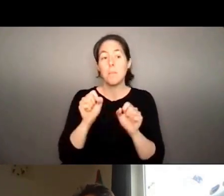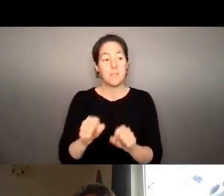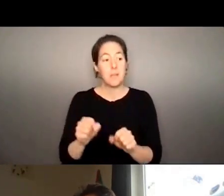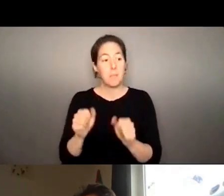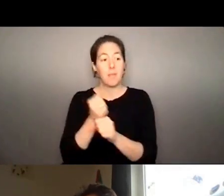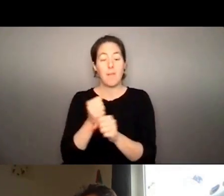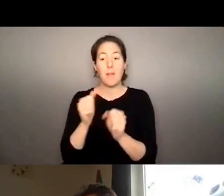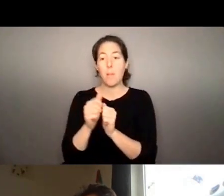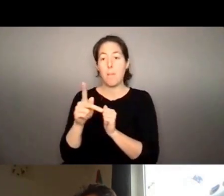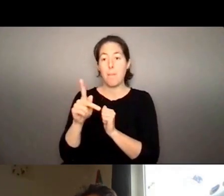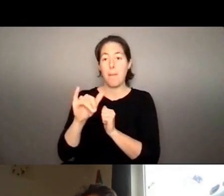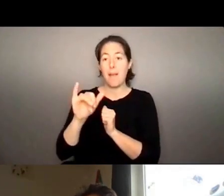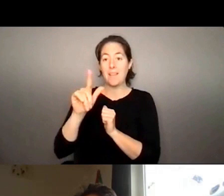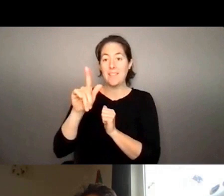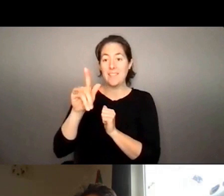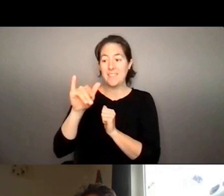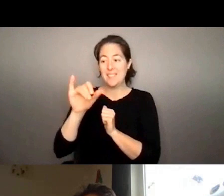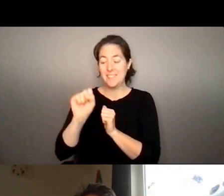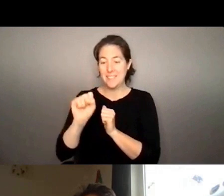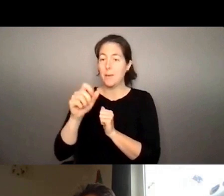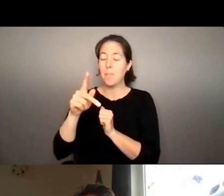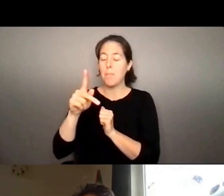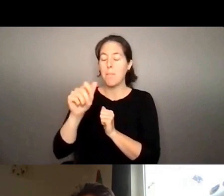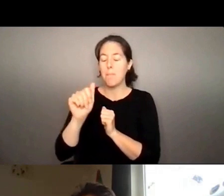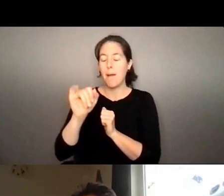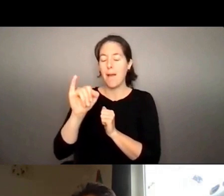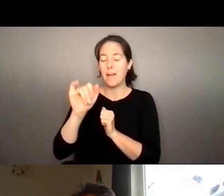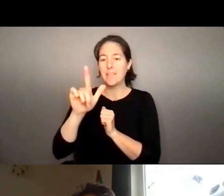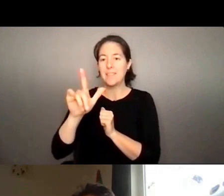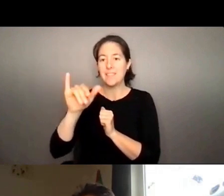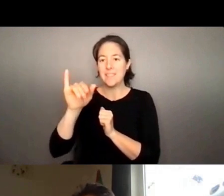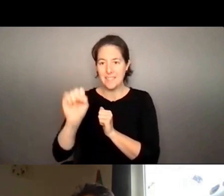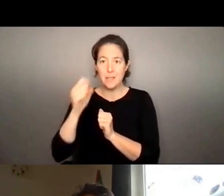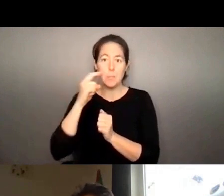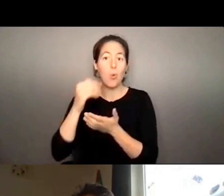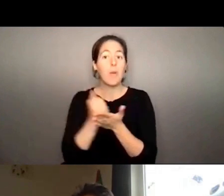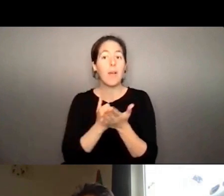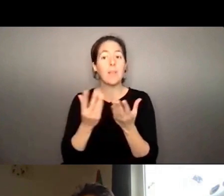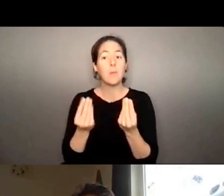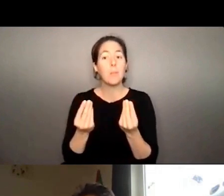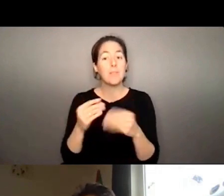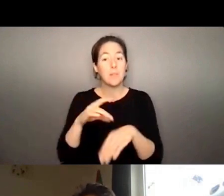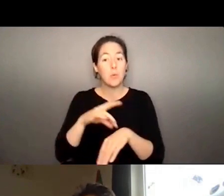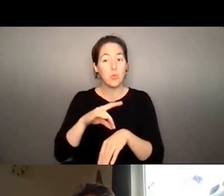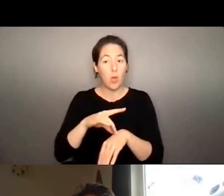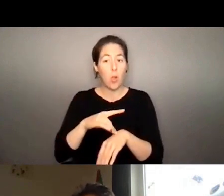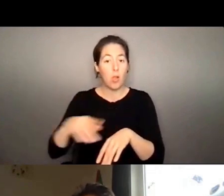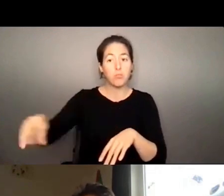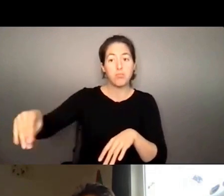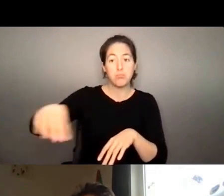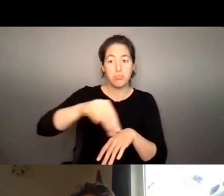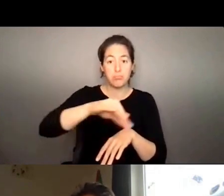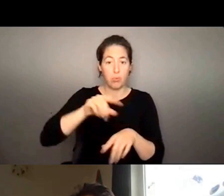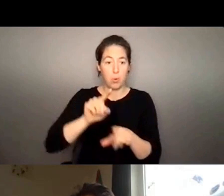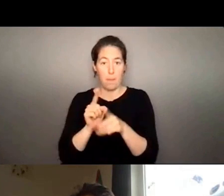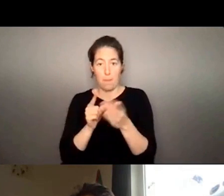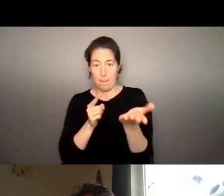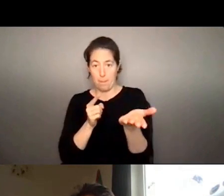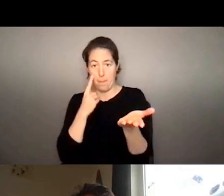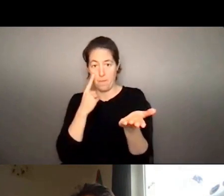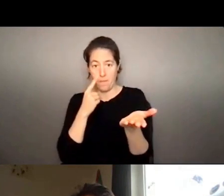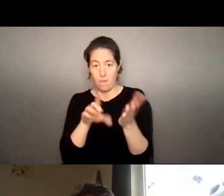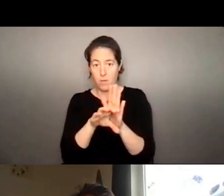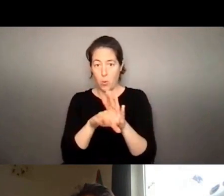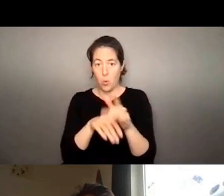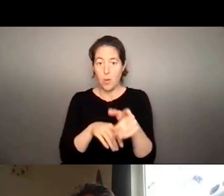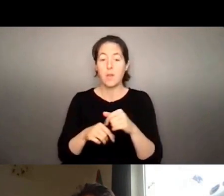un paillis qui va aider à maintenir l'humidité du sol avec un paillis de surface. Ici, on